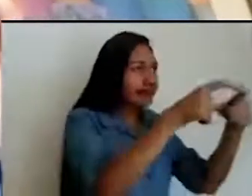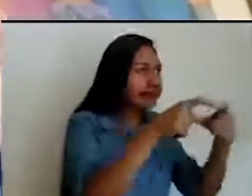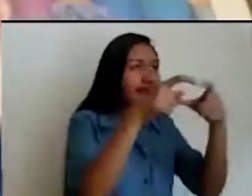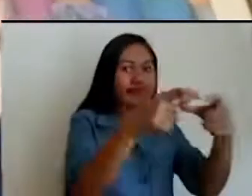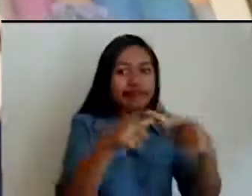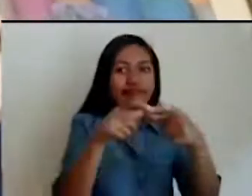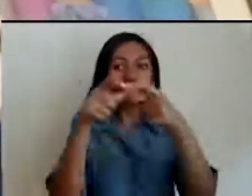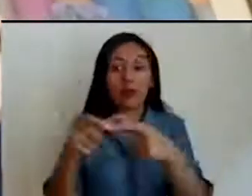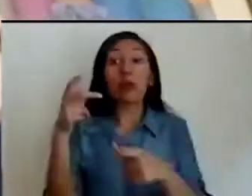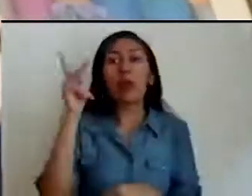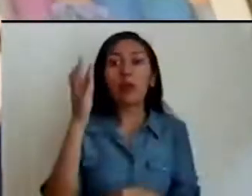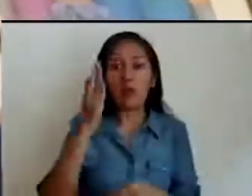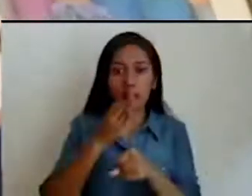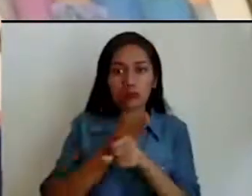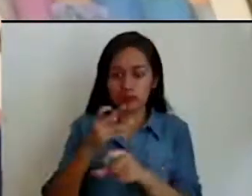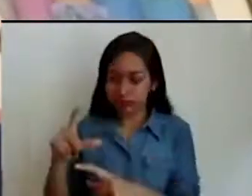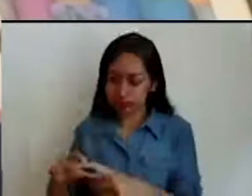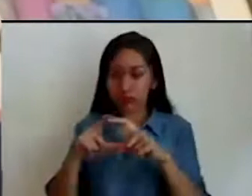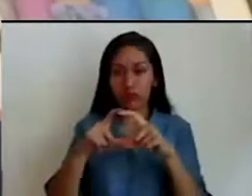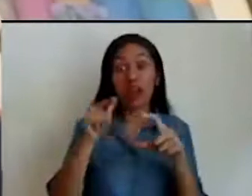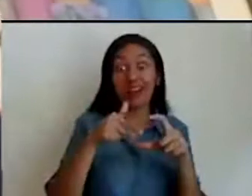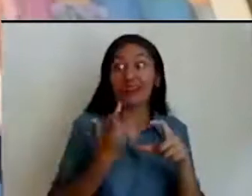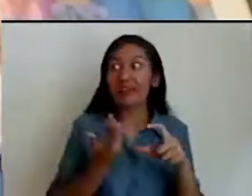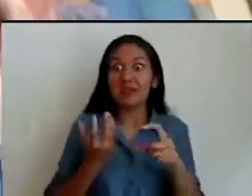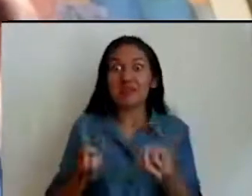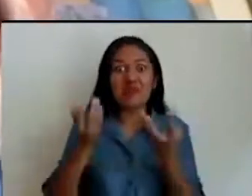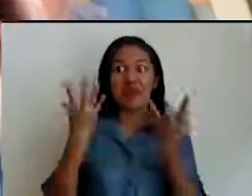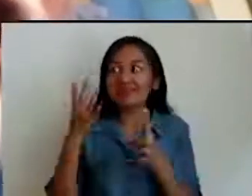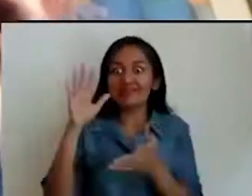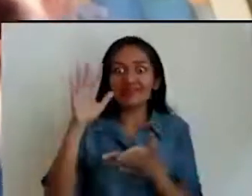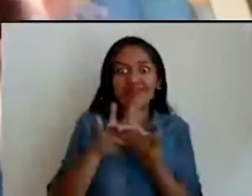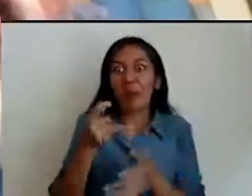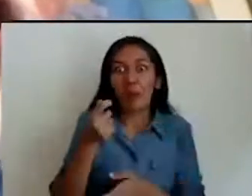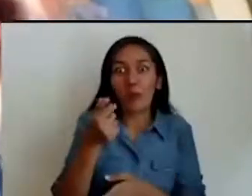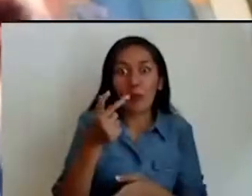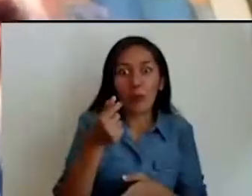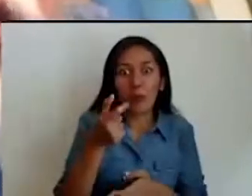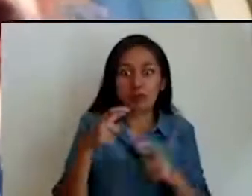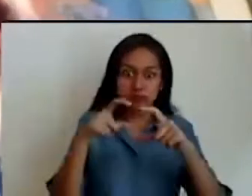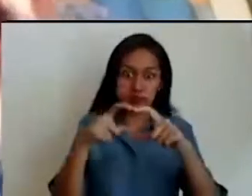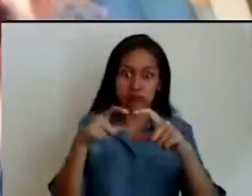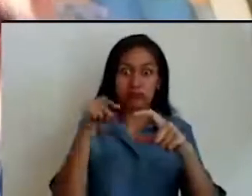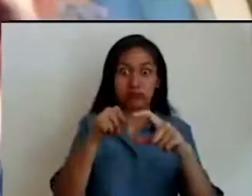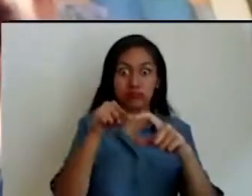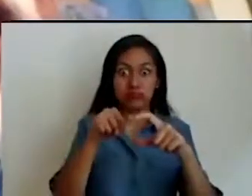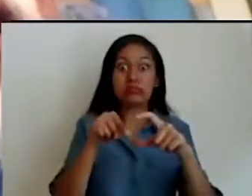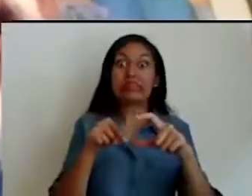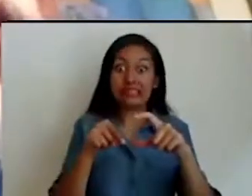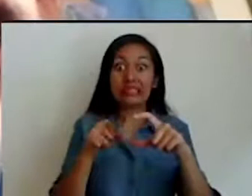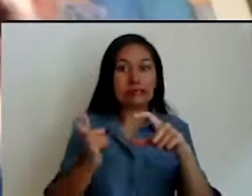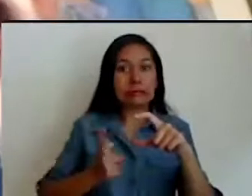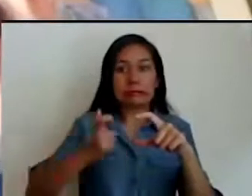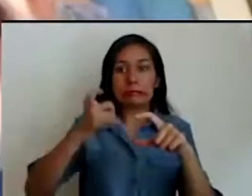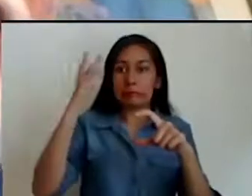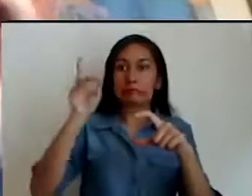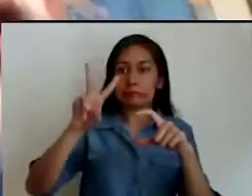más importante es que siendo ediciones muy limitadas y a lo largo de los siglos adquieren un valor numismático verdaderamente alto.